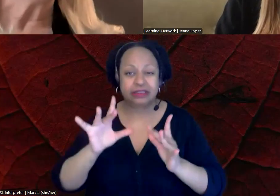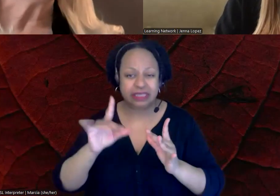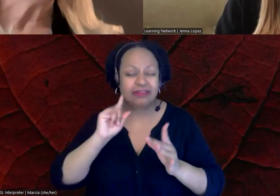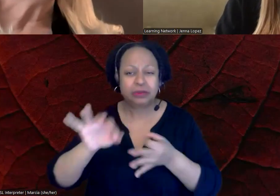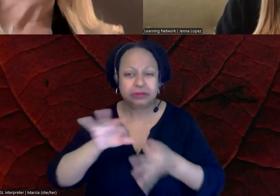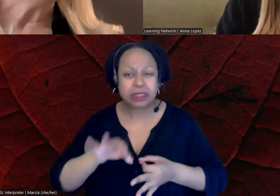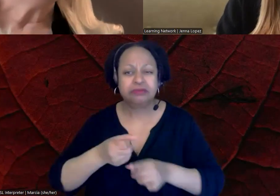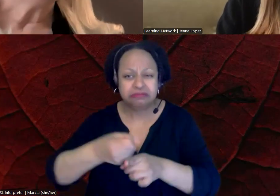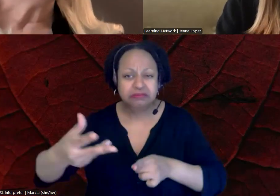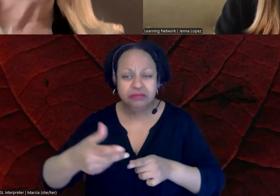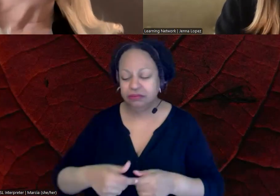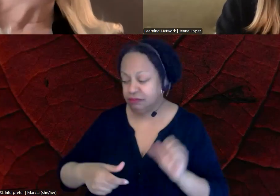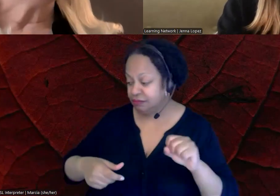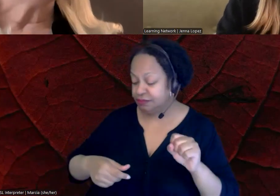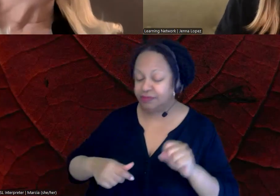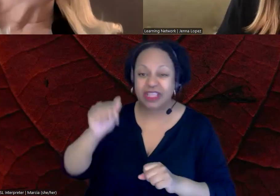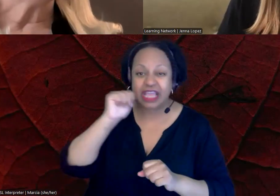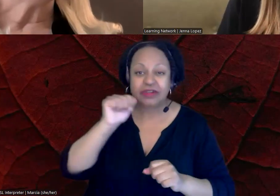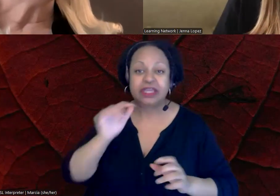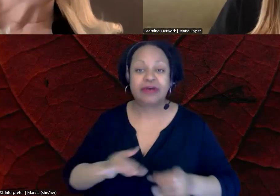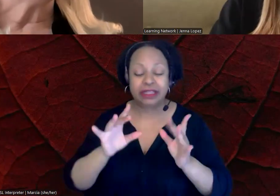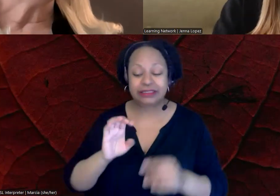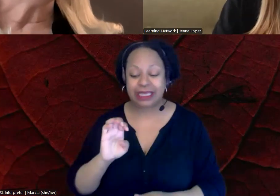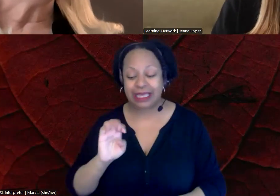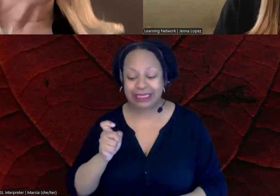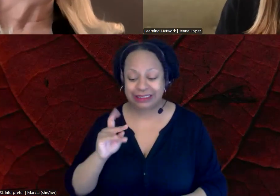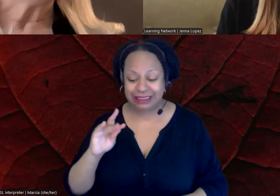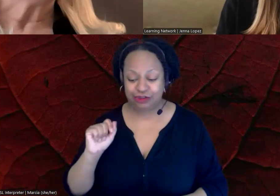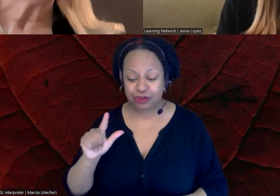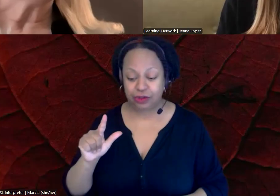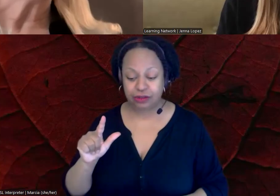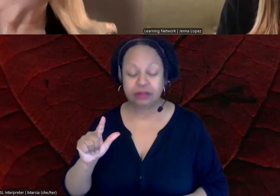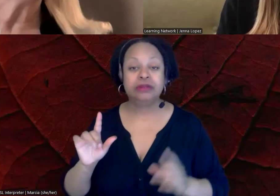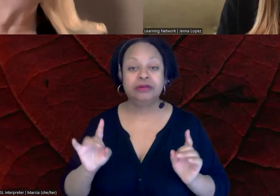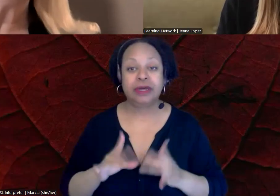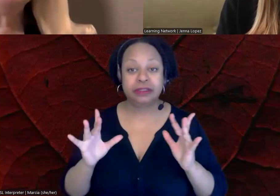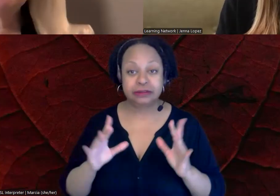Et vous avez parlé de la violence quotidienne. Oui, la violence au quotidien.